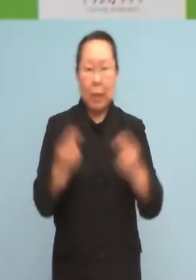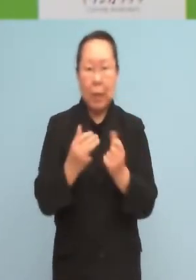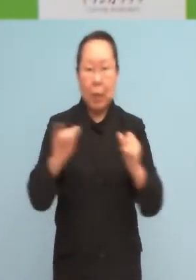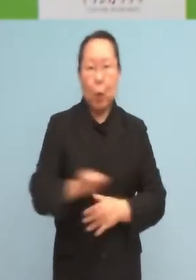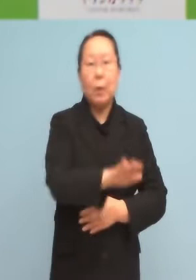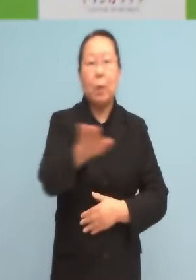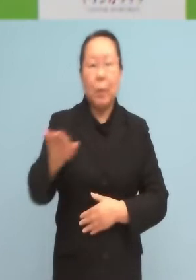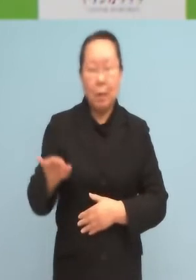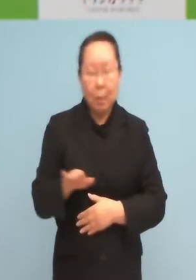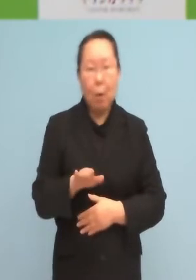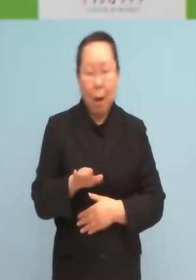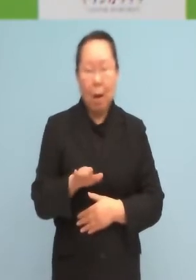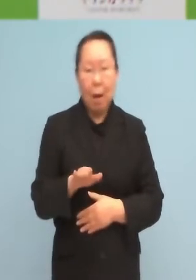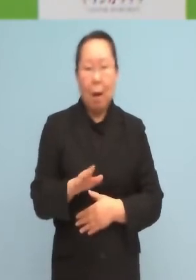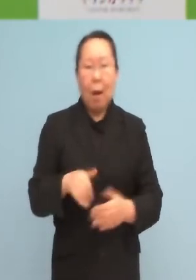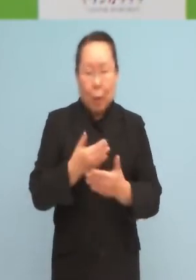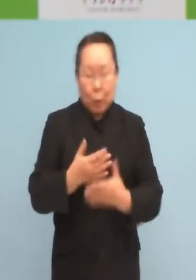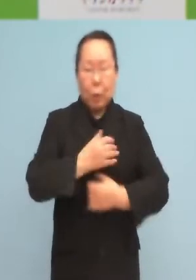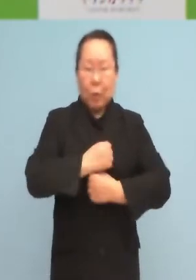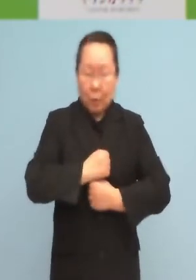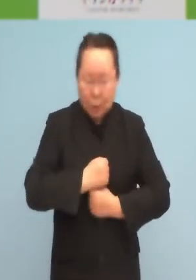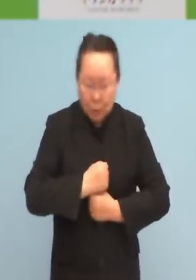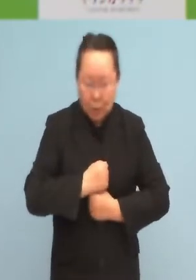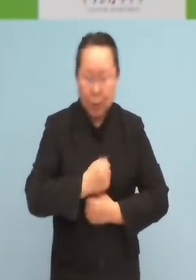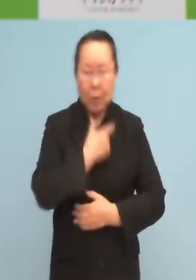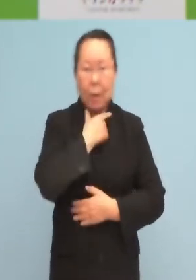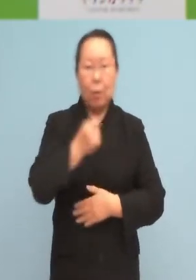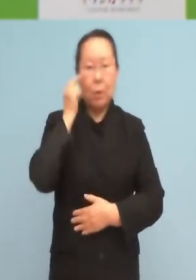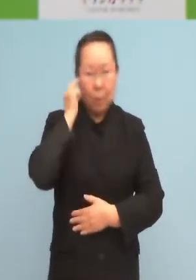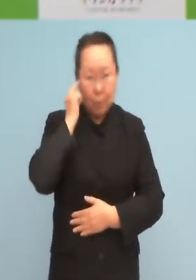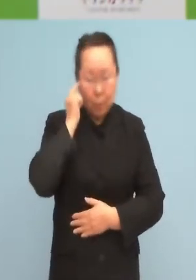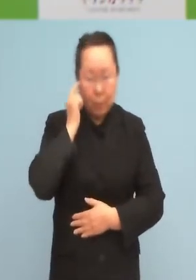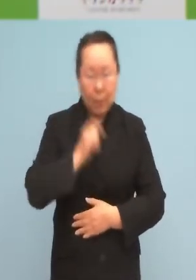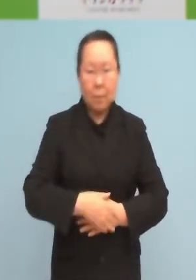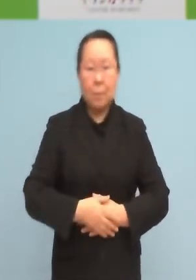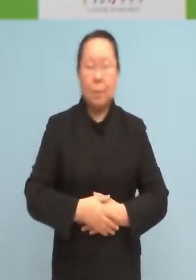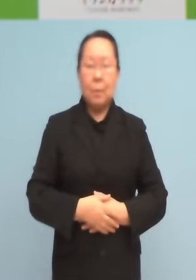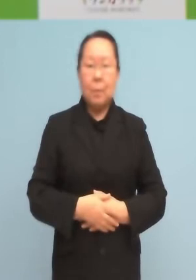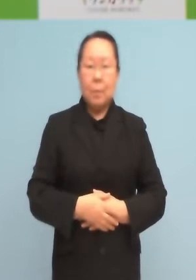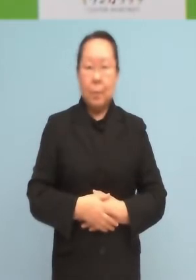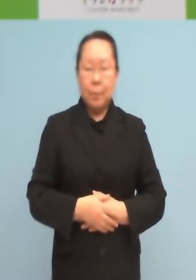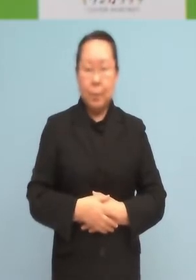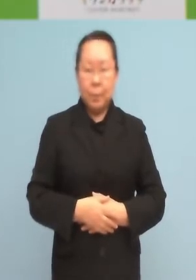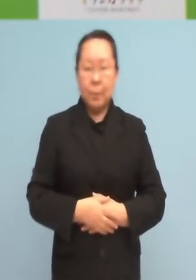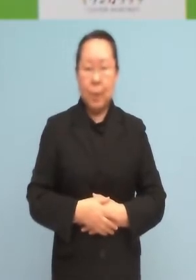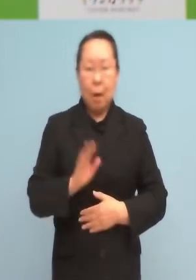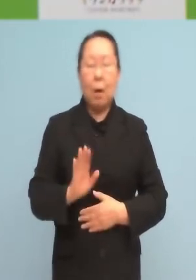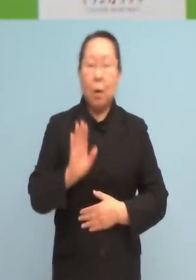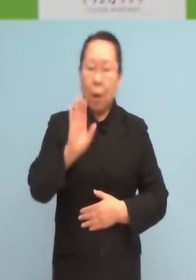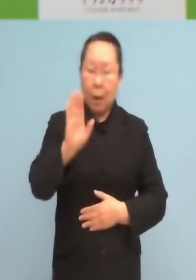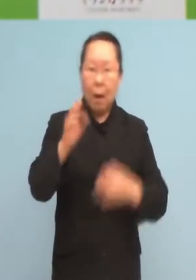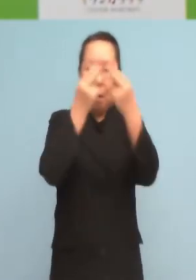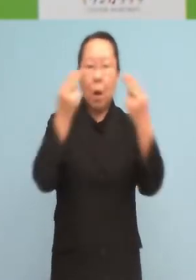方におかれては細心の注意を払っていただきたいと、こんなふうに思う次第であります。でこれから北